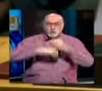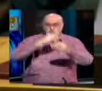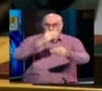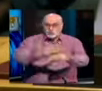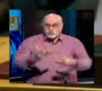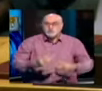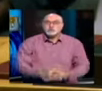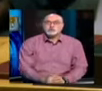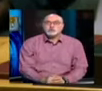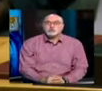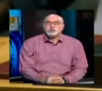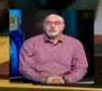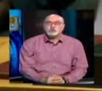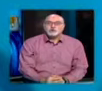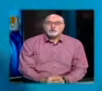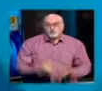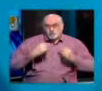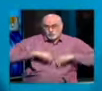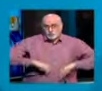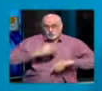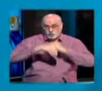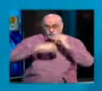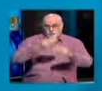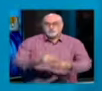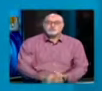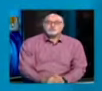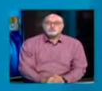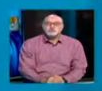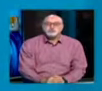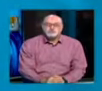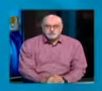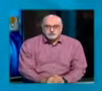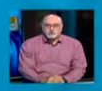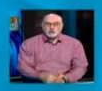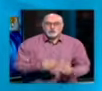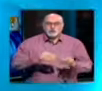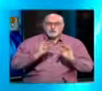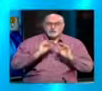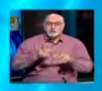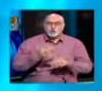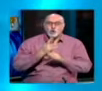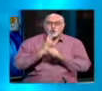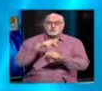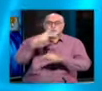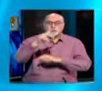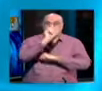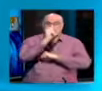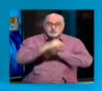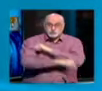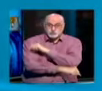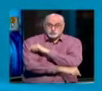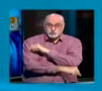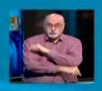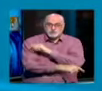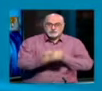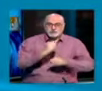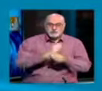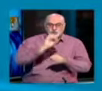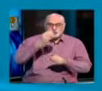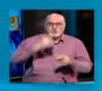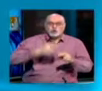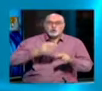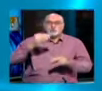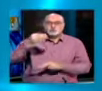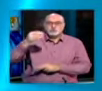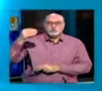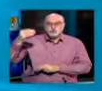من شعوب العالم وحكوماته. من جهتها أثنت ممثلة جنوب أفريقيا بالأمم المتحدة ماتيو جويني